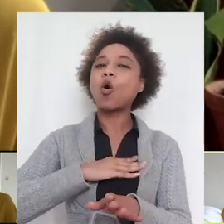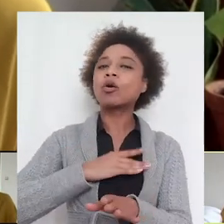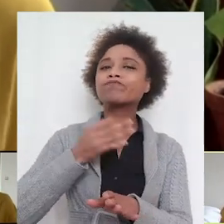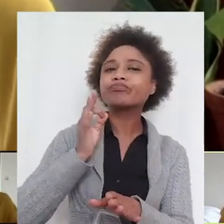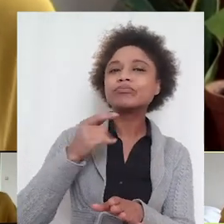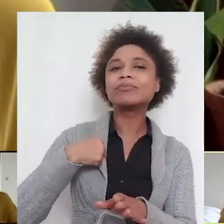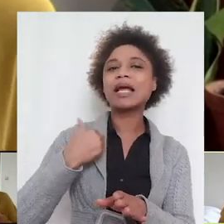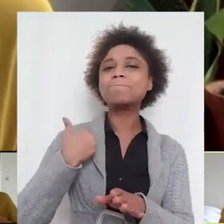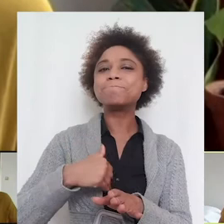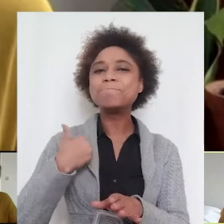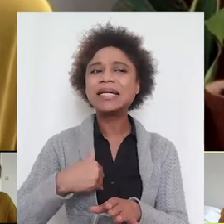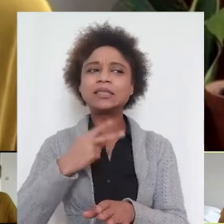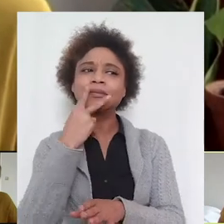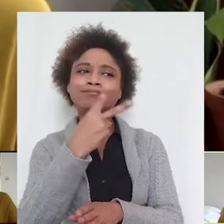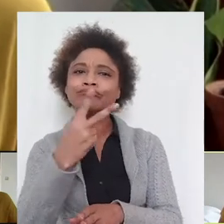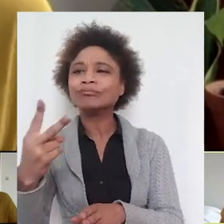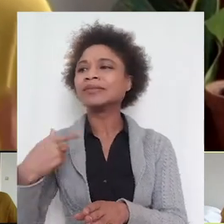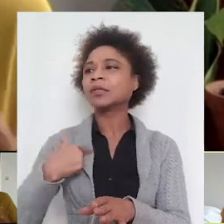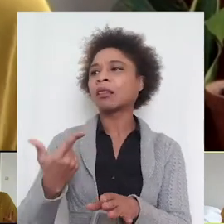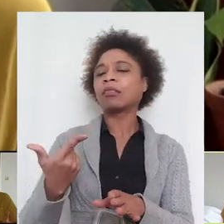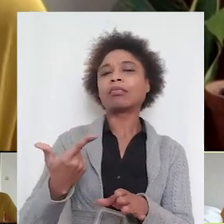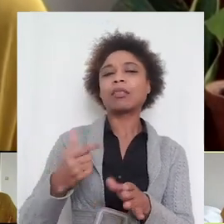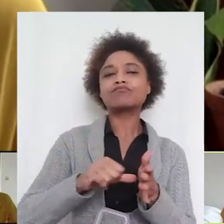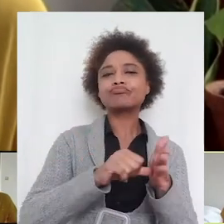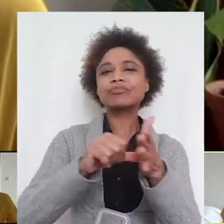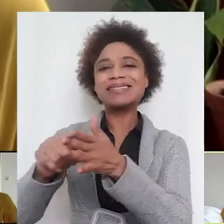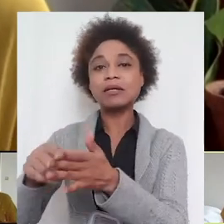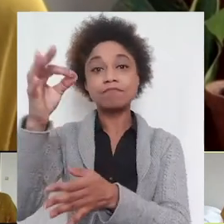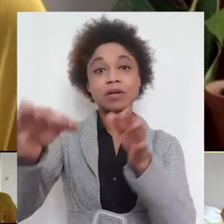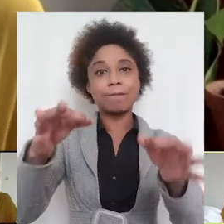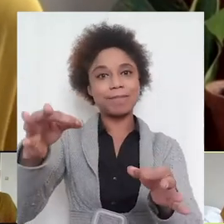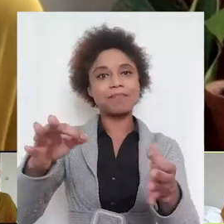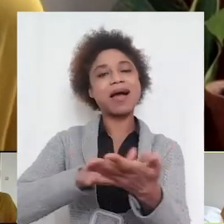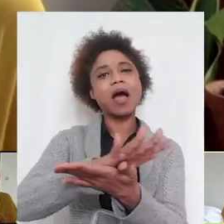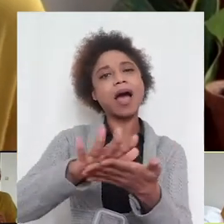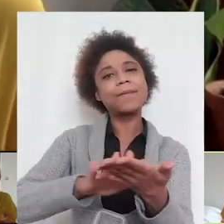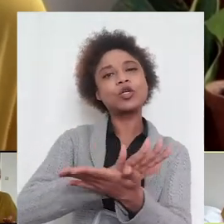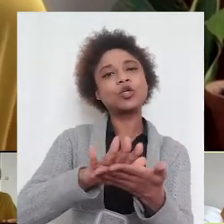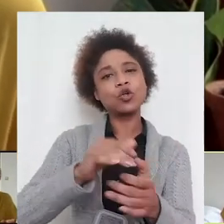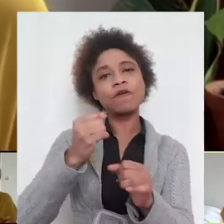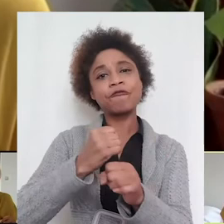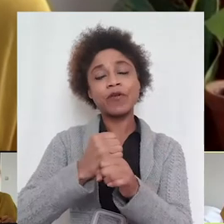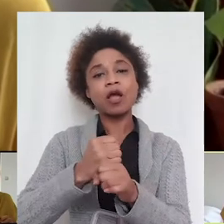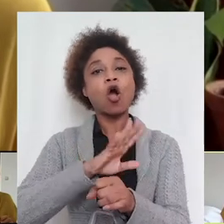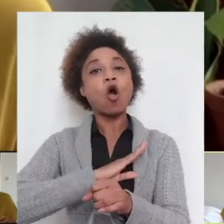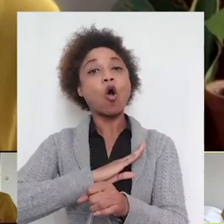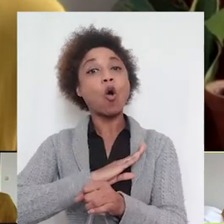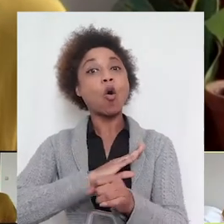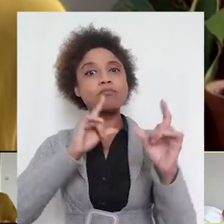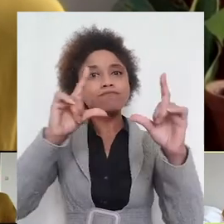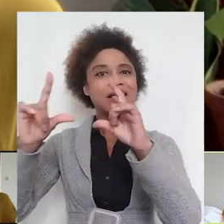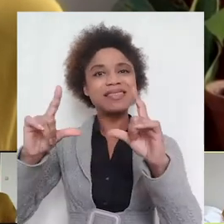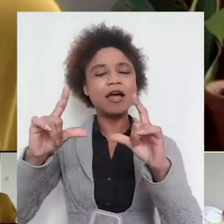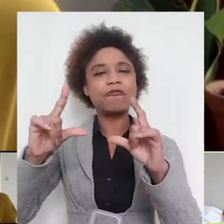van hoe mensen naar hun plek in de zaal worden begeleid, hoe de apparatuur werkt en zijn er beelden van een meet and feel. En dat alles